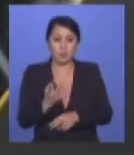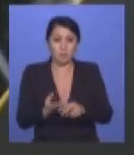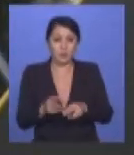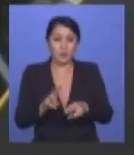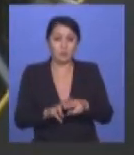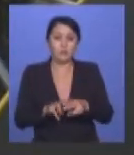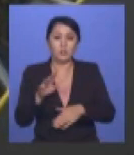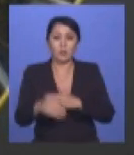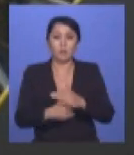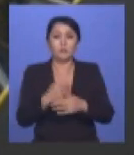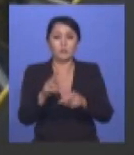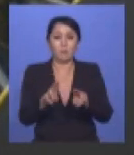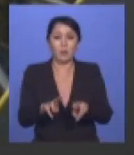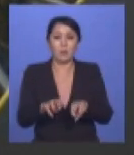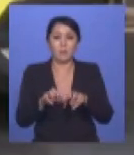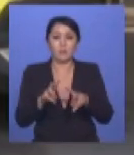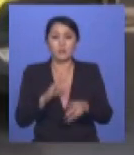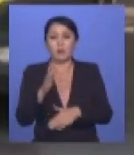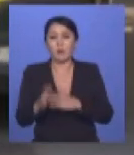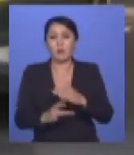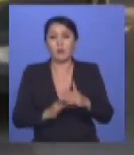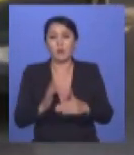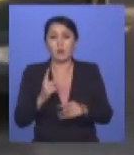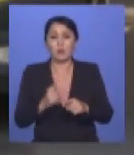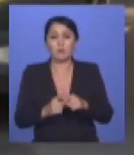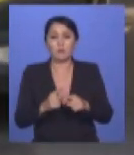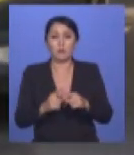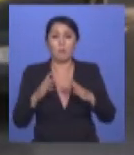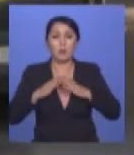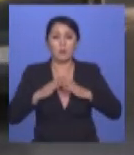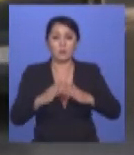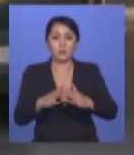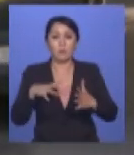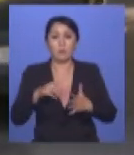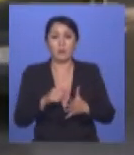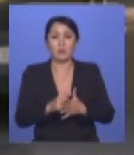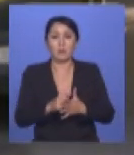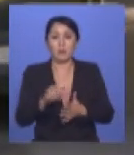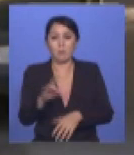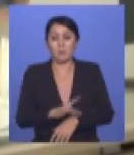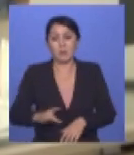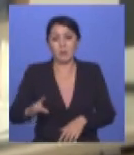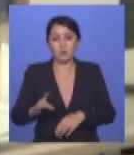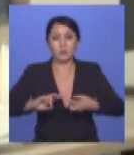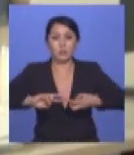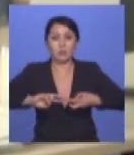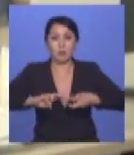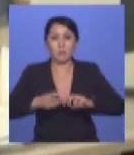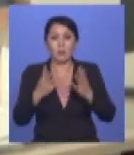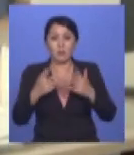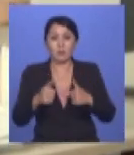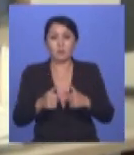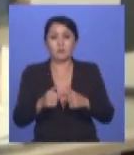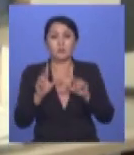етеді. Сонымен қатар жаңа мамандарды даярлау үшін орталық басшылығы қосымша үй-жайларды жалға алуға мәжбүр. Аймақ басшысы мәселені